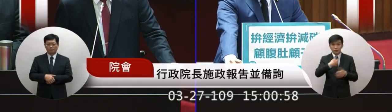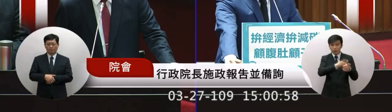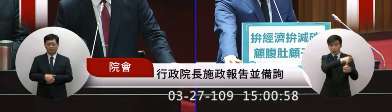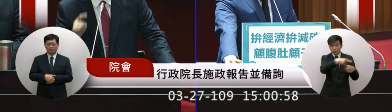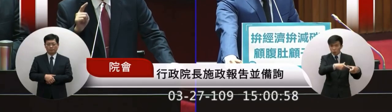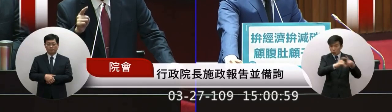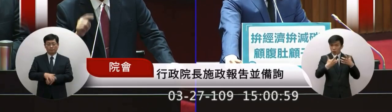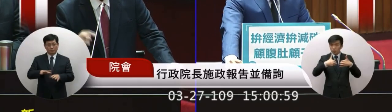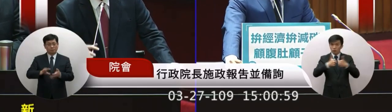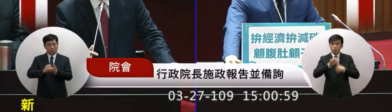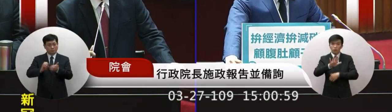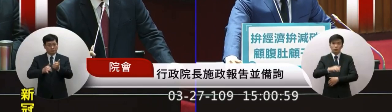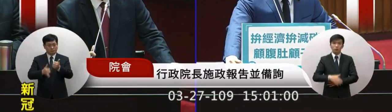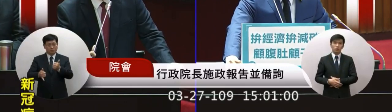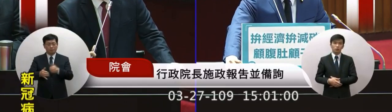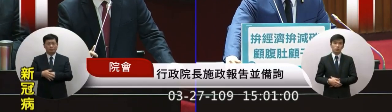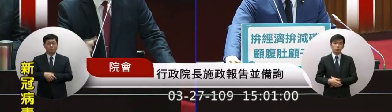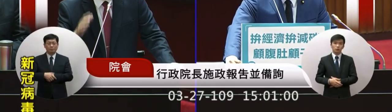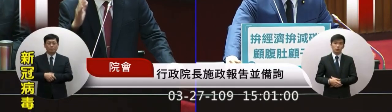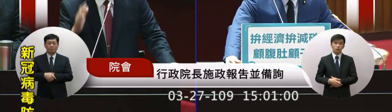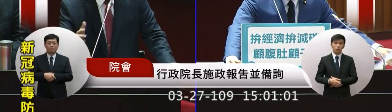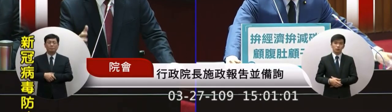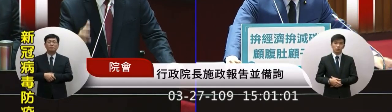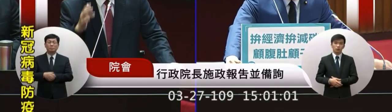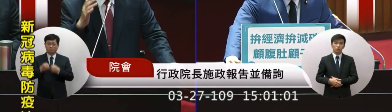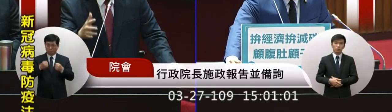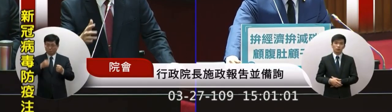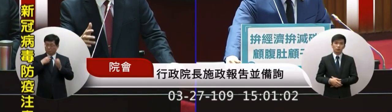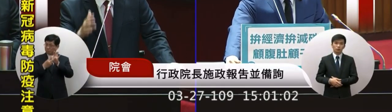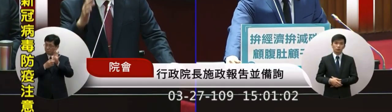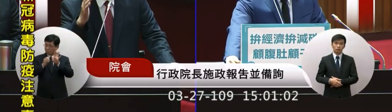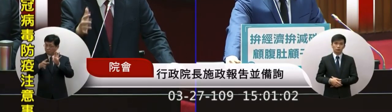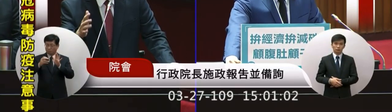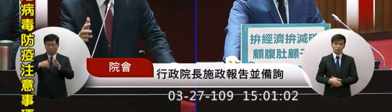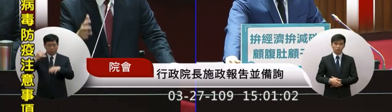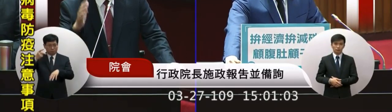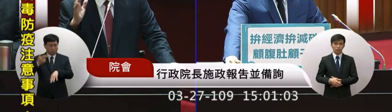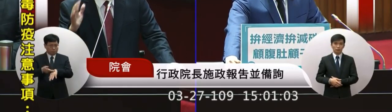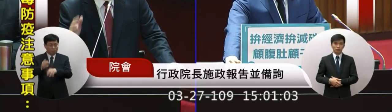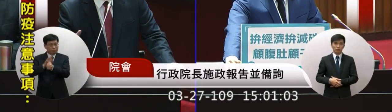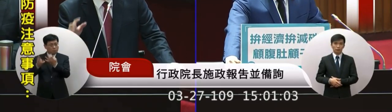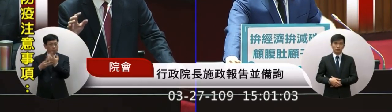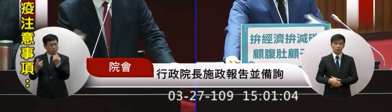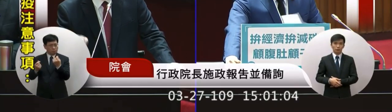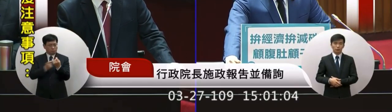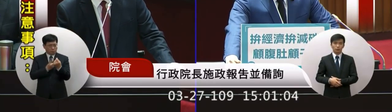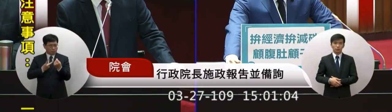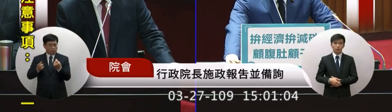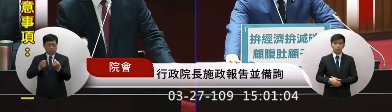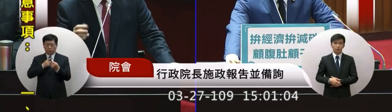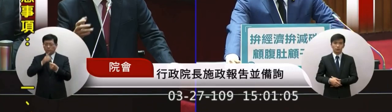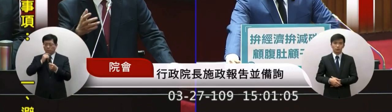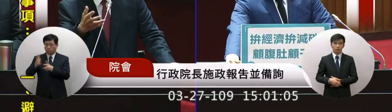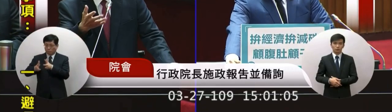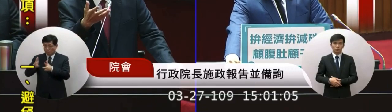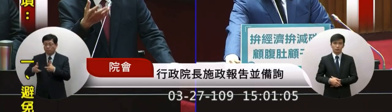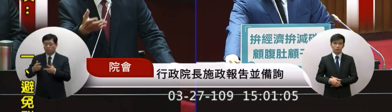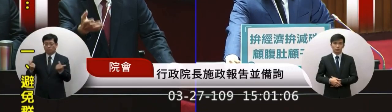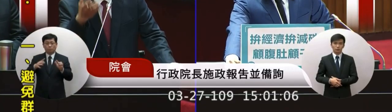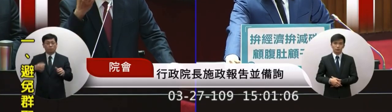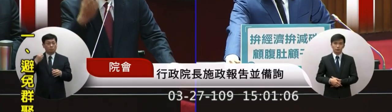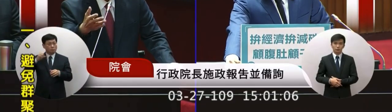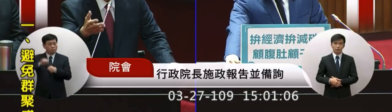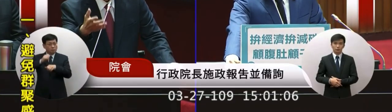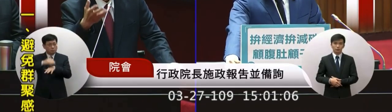吧。 我跟委员报告，咱在强调高科技服务业嘛，爱基本的制造业，你也像这回新加